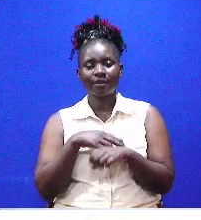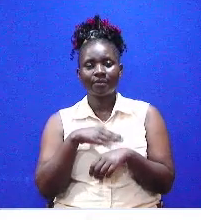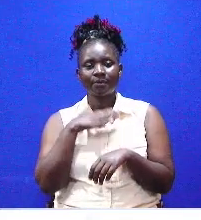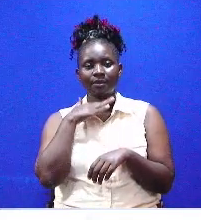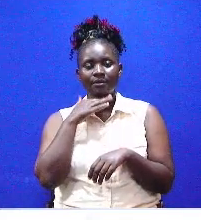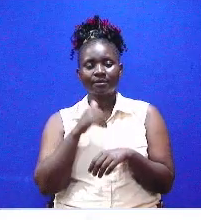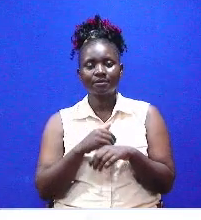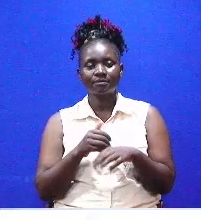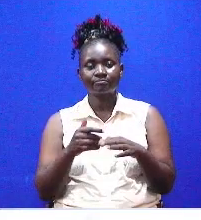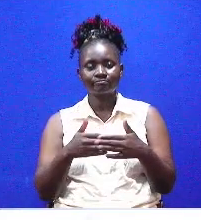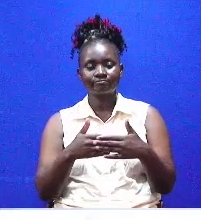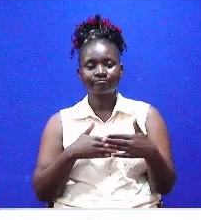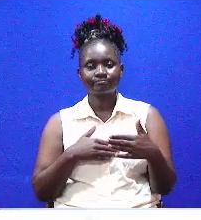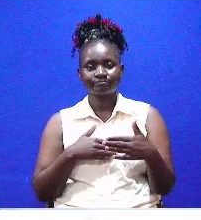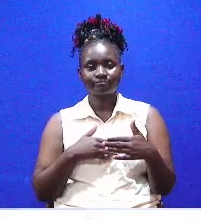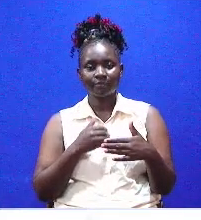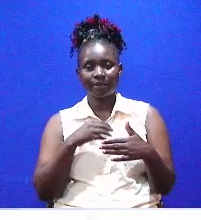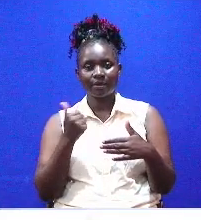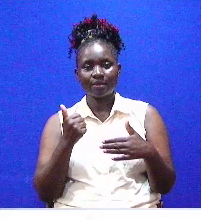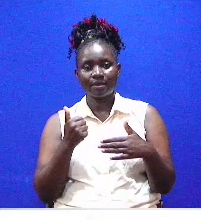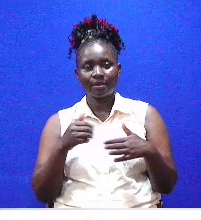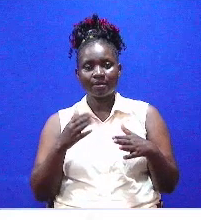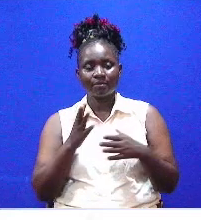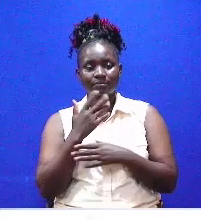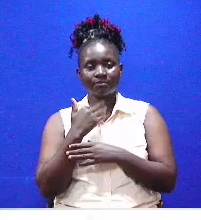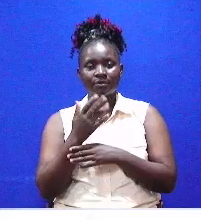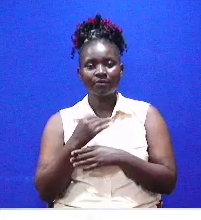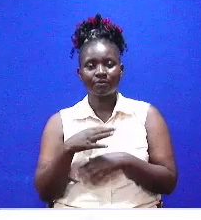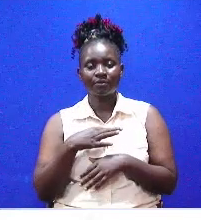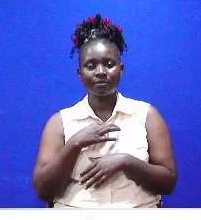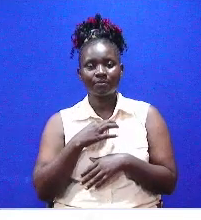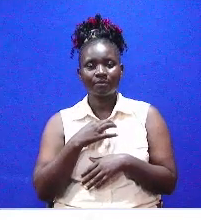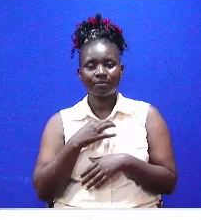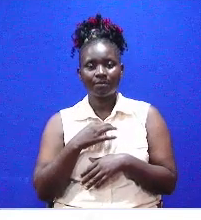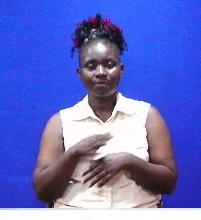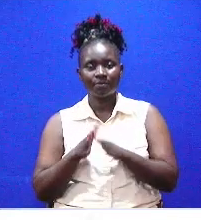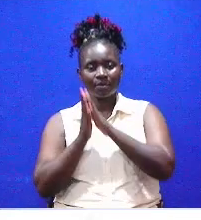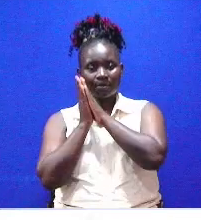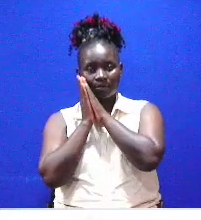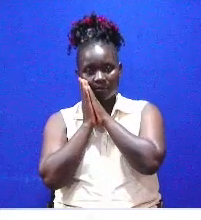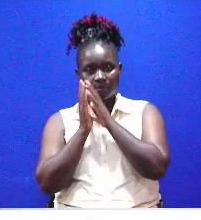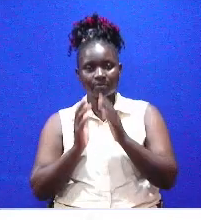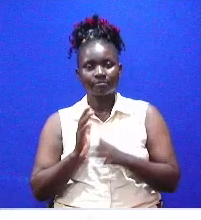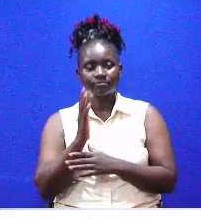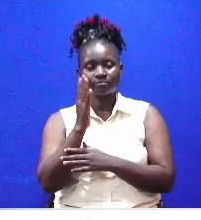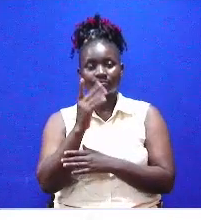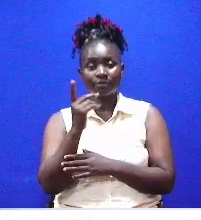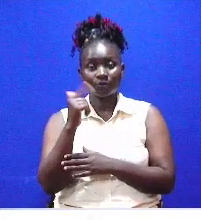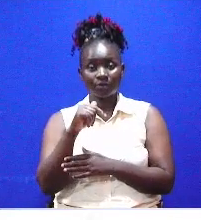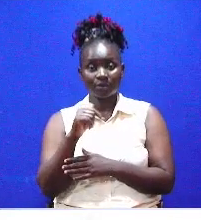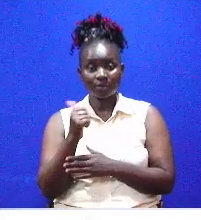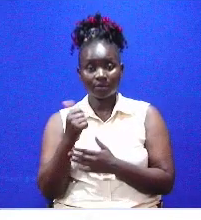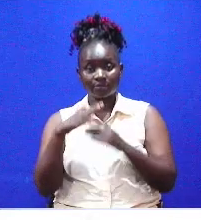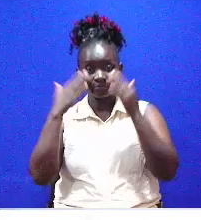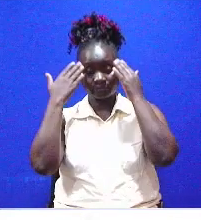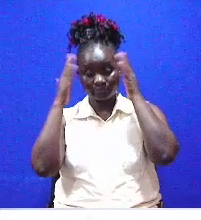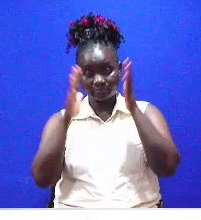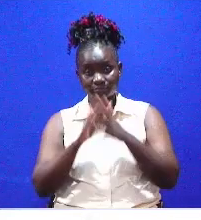chawo igo magega yebintu byaye gati abo cyangane bindakorarira gusambwa imambe ya rero nabantu batamanyekane